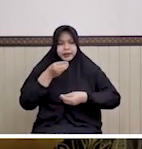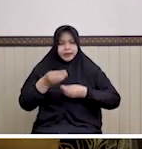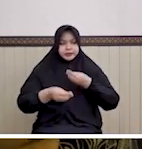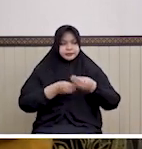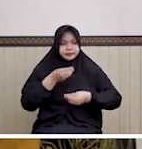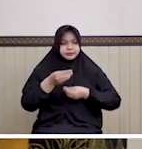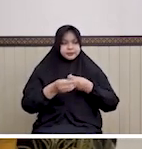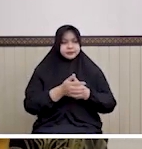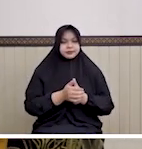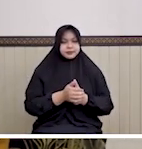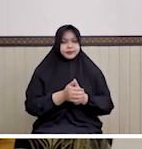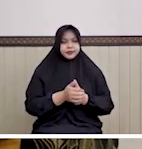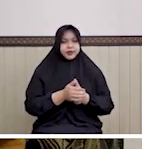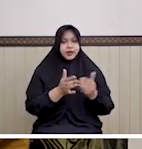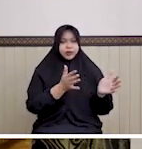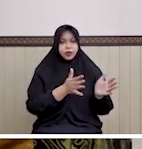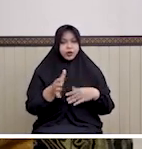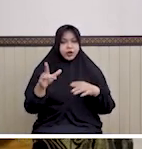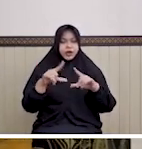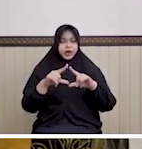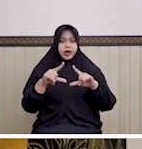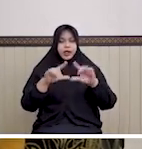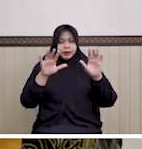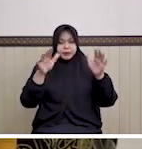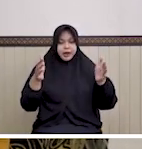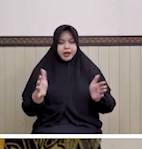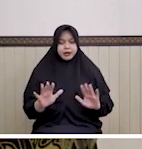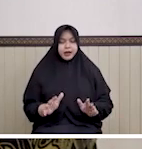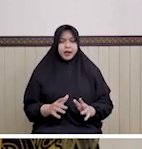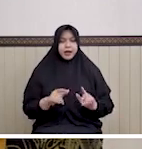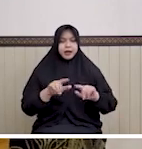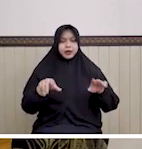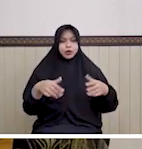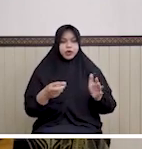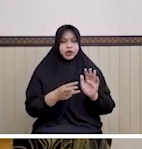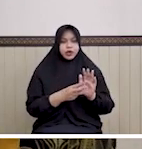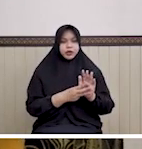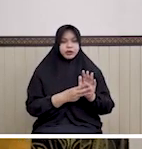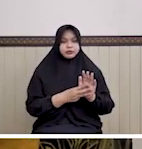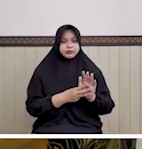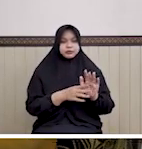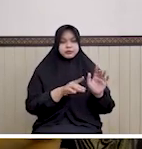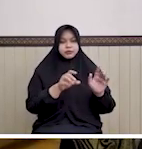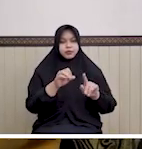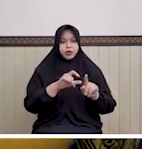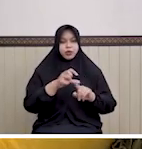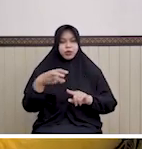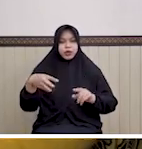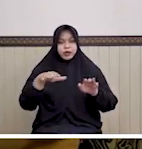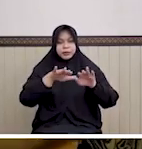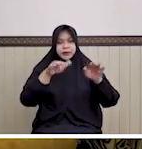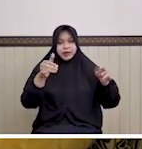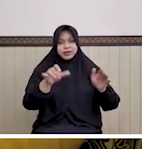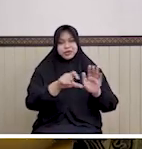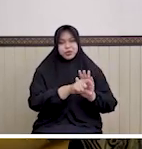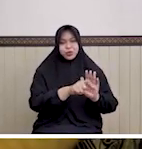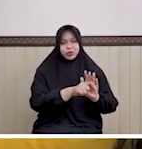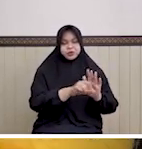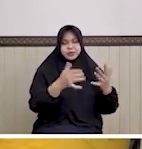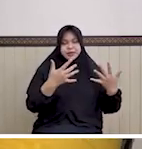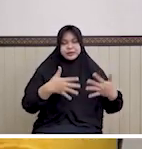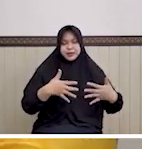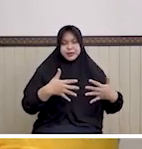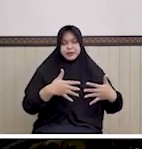entah nanti modelnya dengan alat peraga entah modelnya dengan miniatur tempat kejadian kita bikinkan